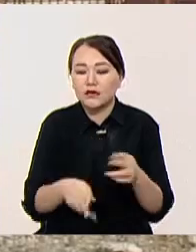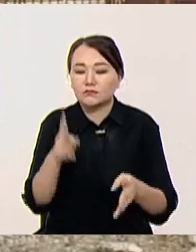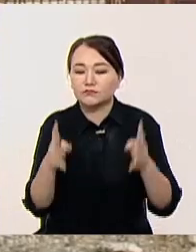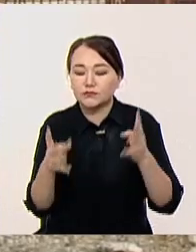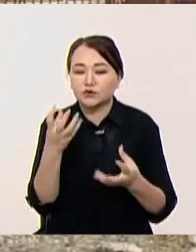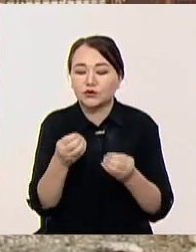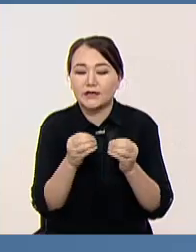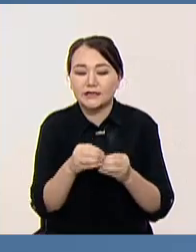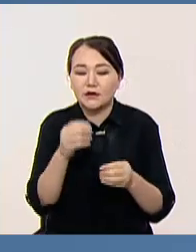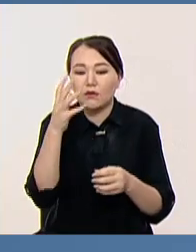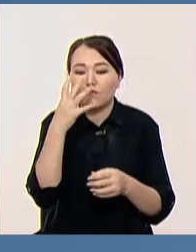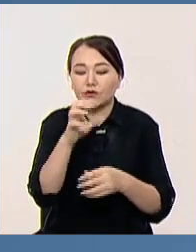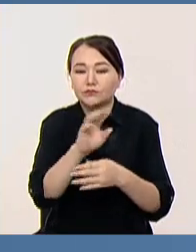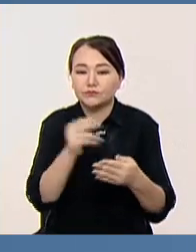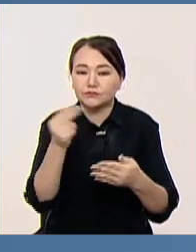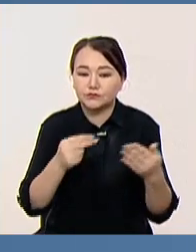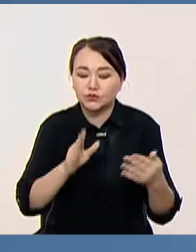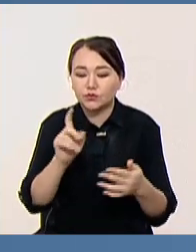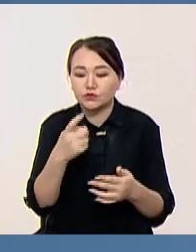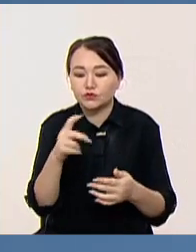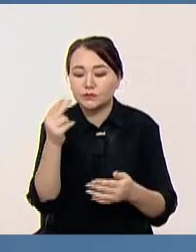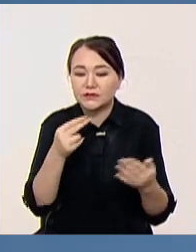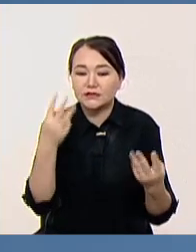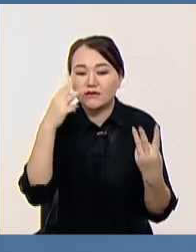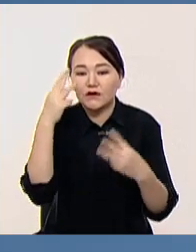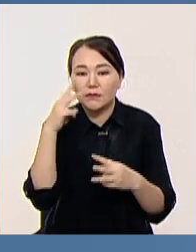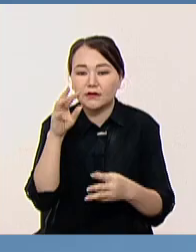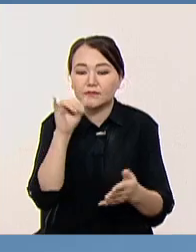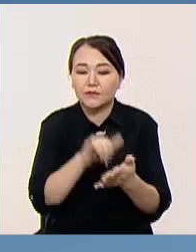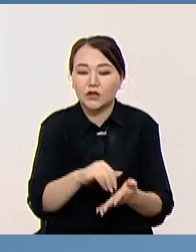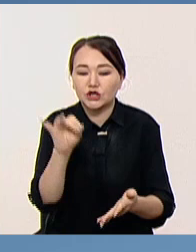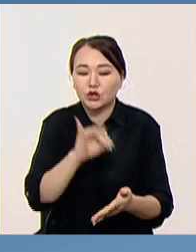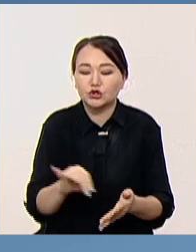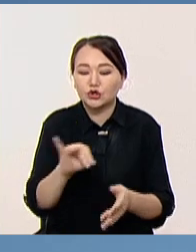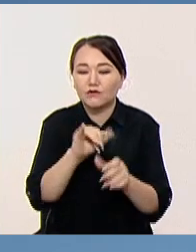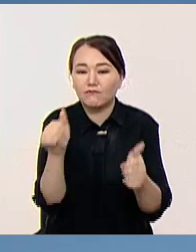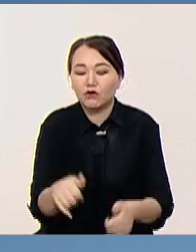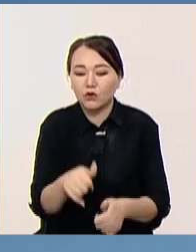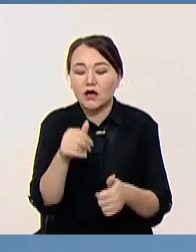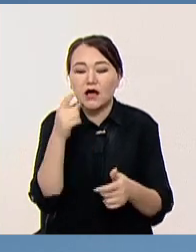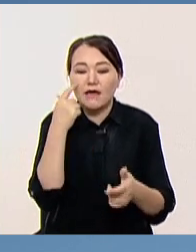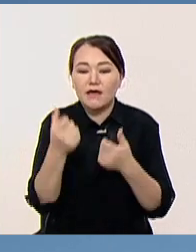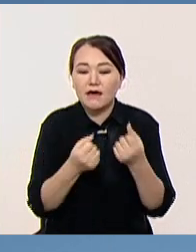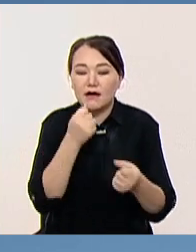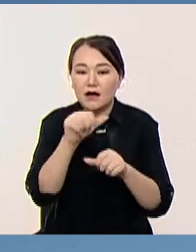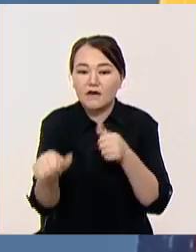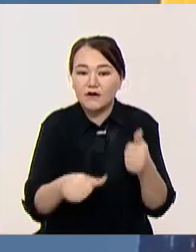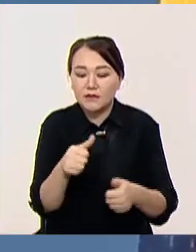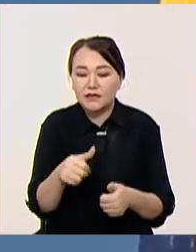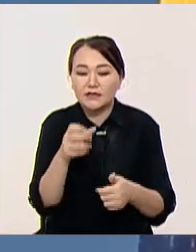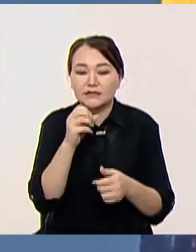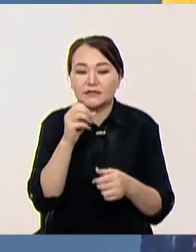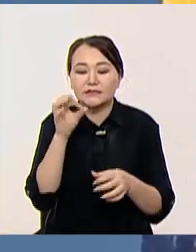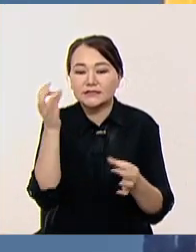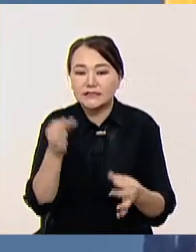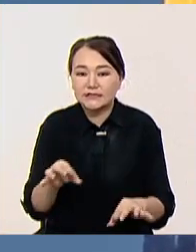украсят еще 10 муралов. В планах художников писать современный антураж исторические фигуры. А яркое оформление позволит поиграть со